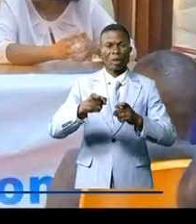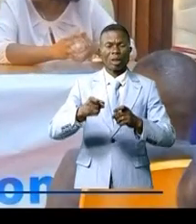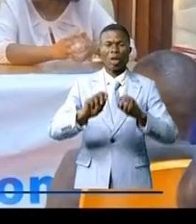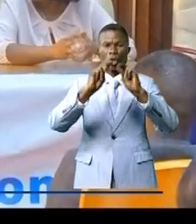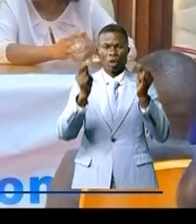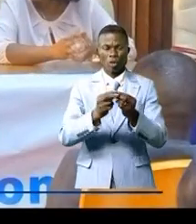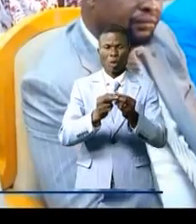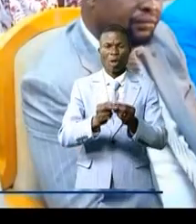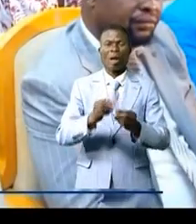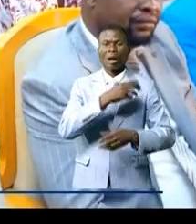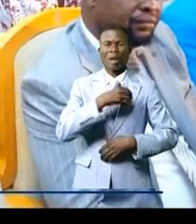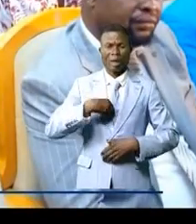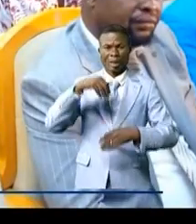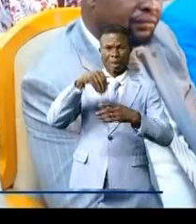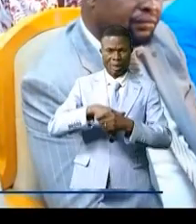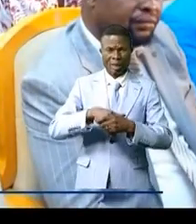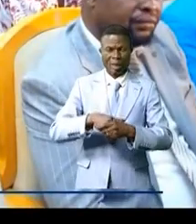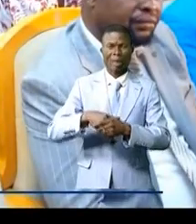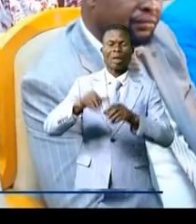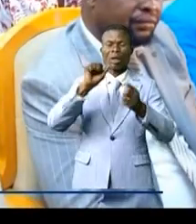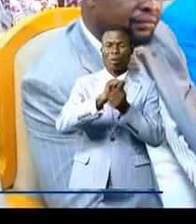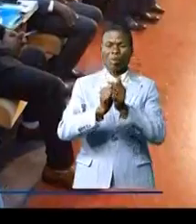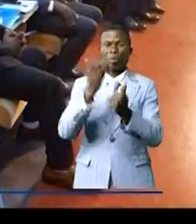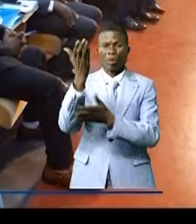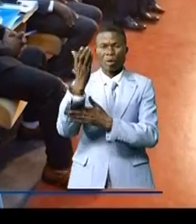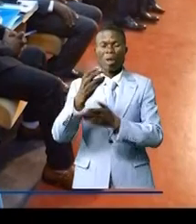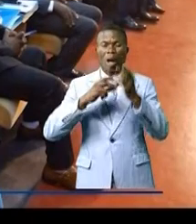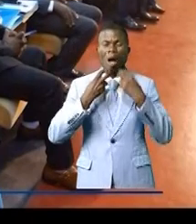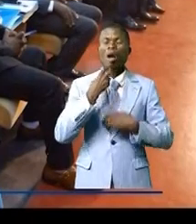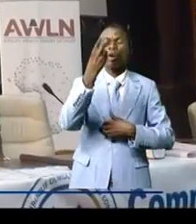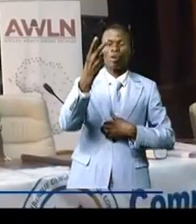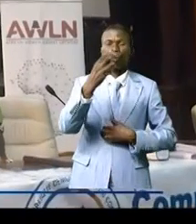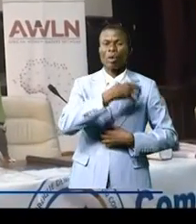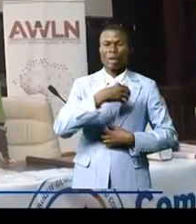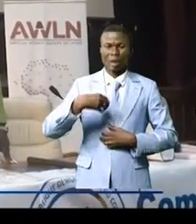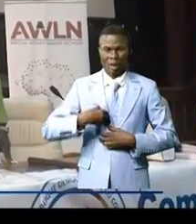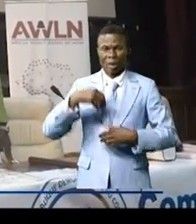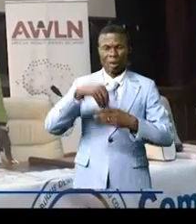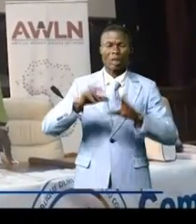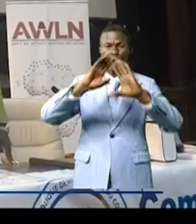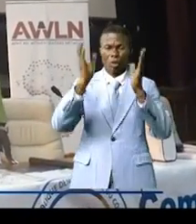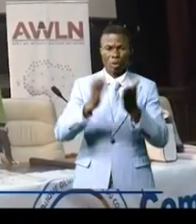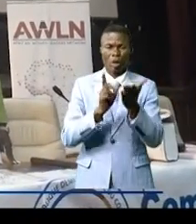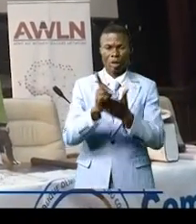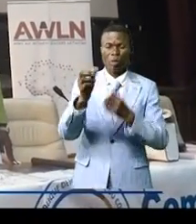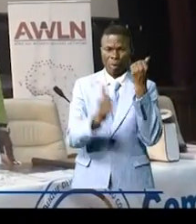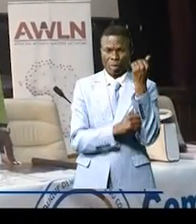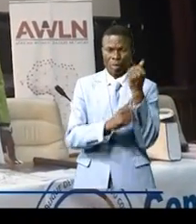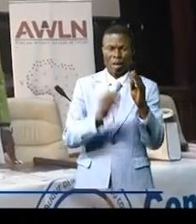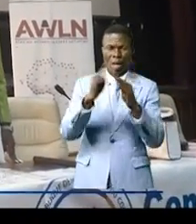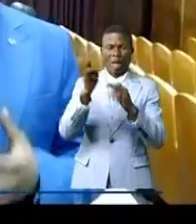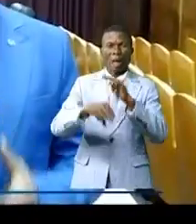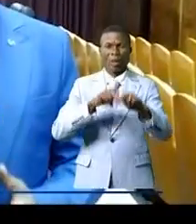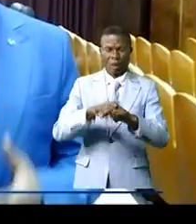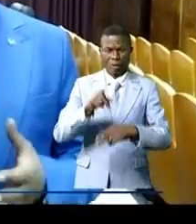structure Affirmama à travers le groupe de plaidoyer Voix et leadership des femmes auprès de la Commission de droits de l'homme de l'Assemblée